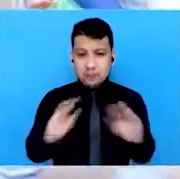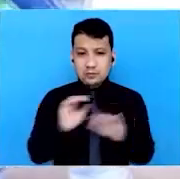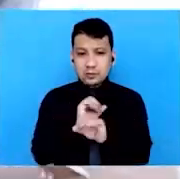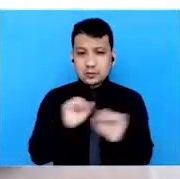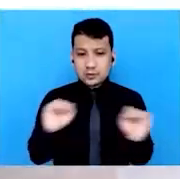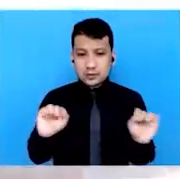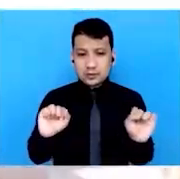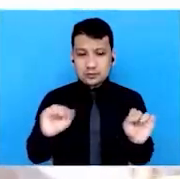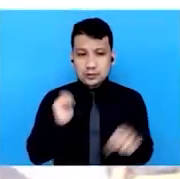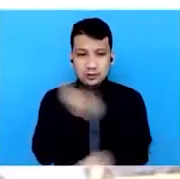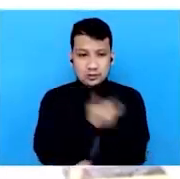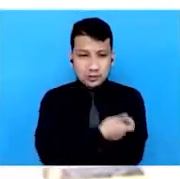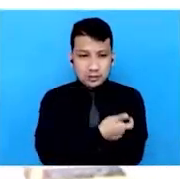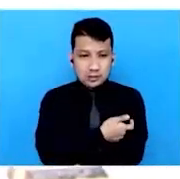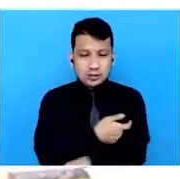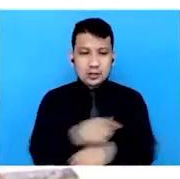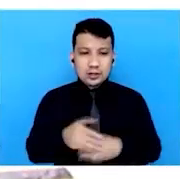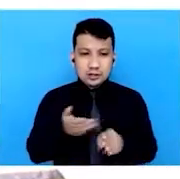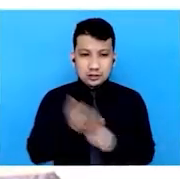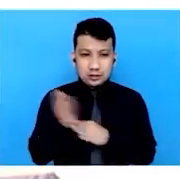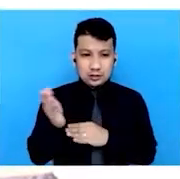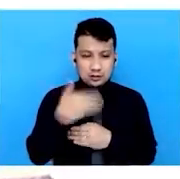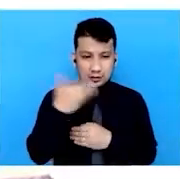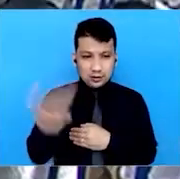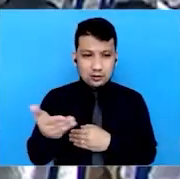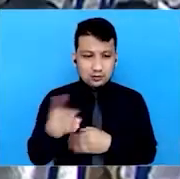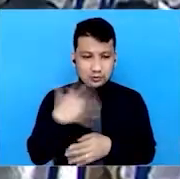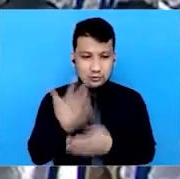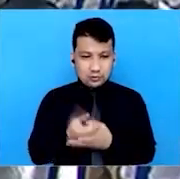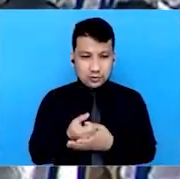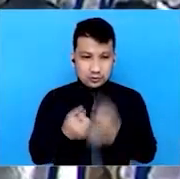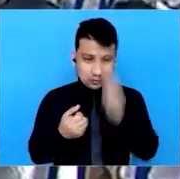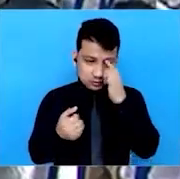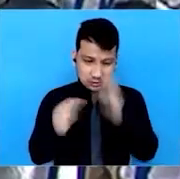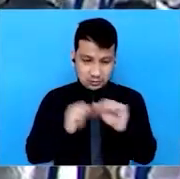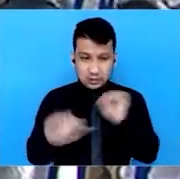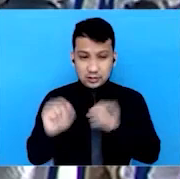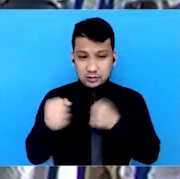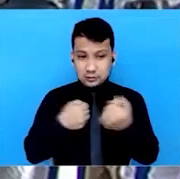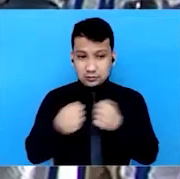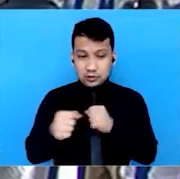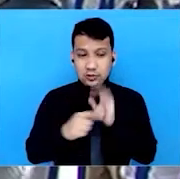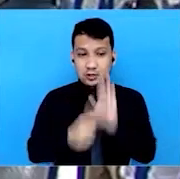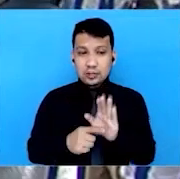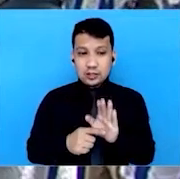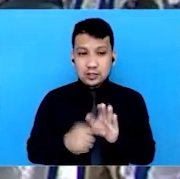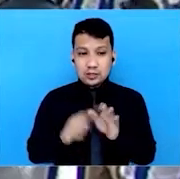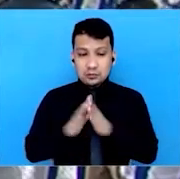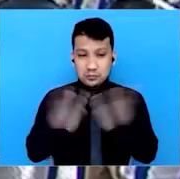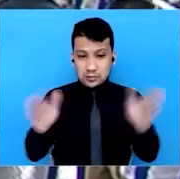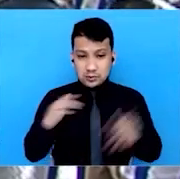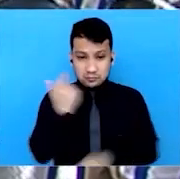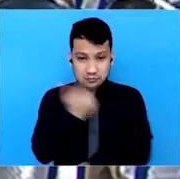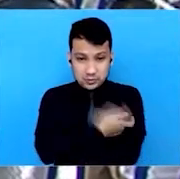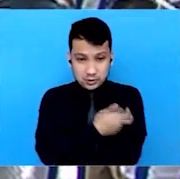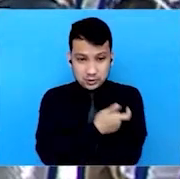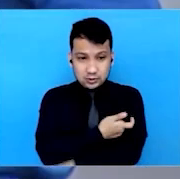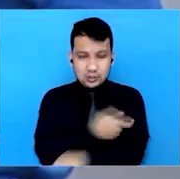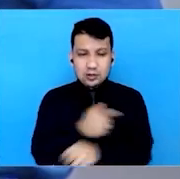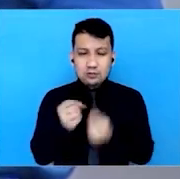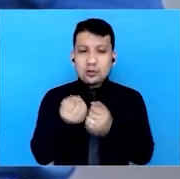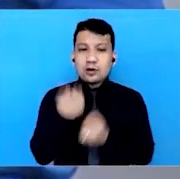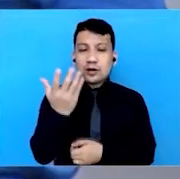magpabakuna. Idiniretso sila sa wellness, entertainment at sports arena na ginawang mega vaccination hub. Aabot na sa